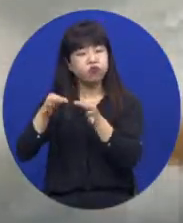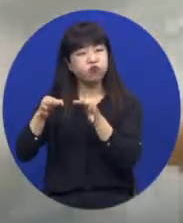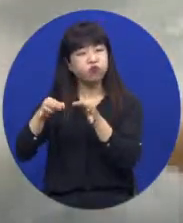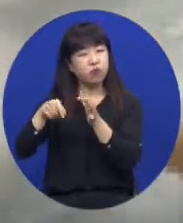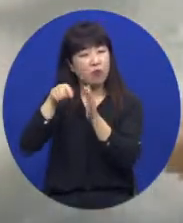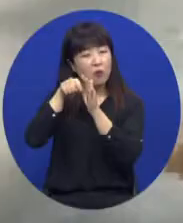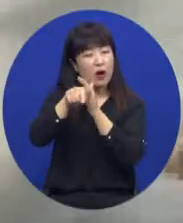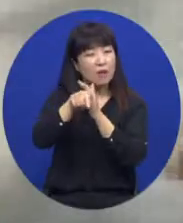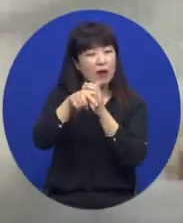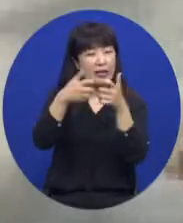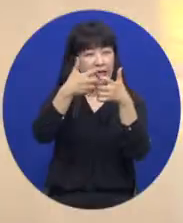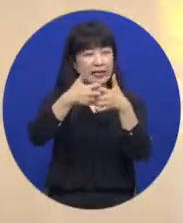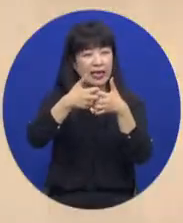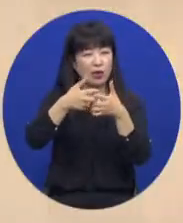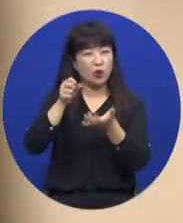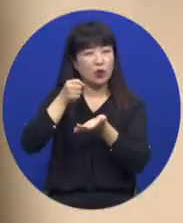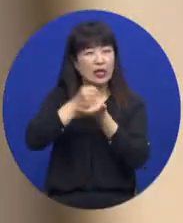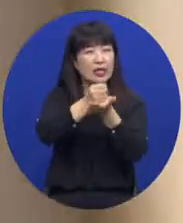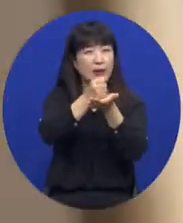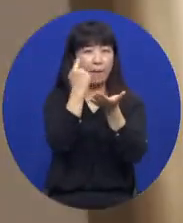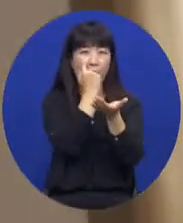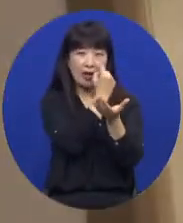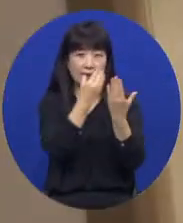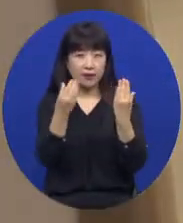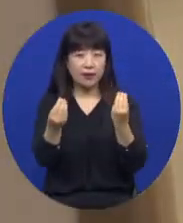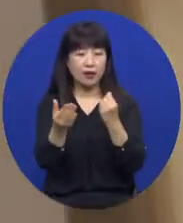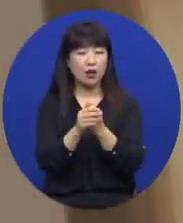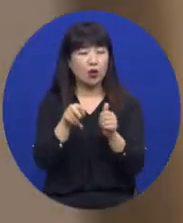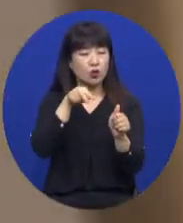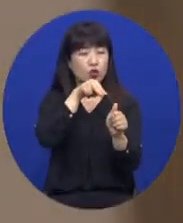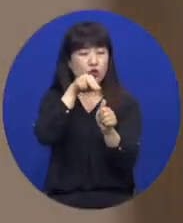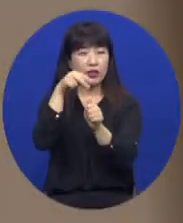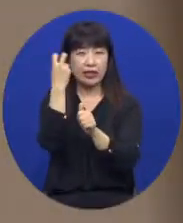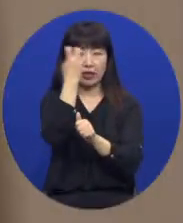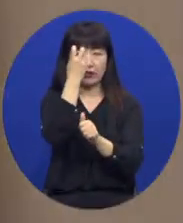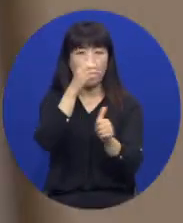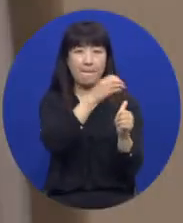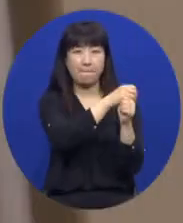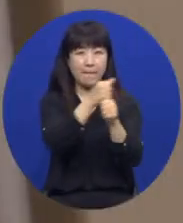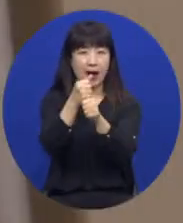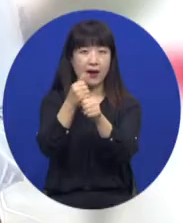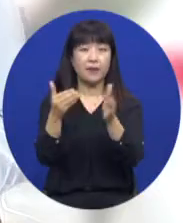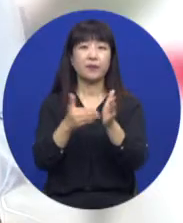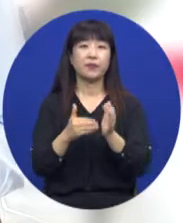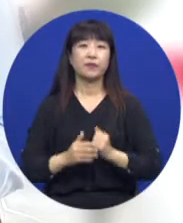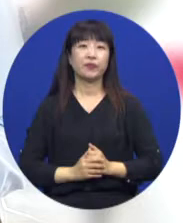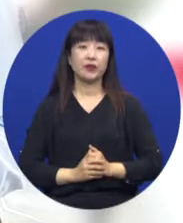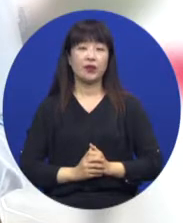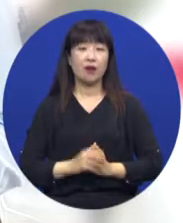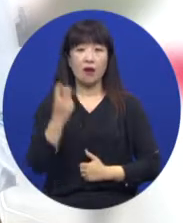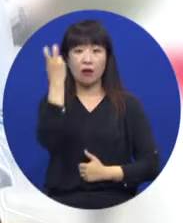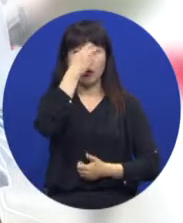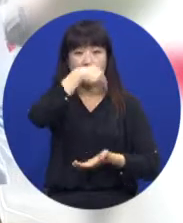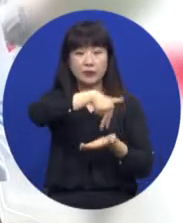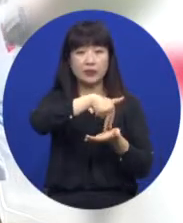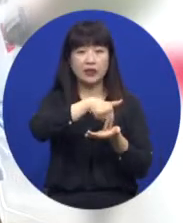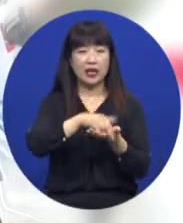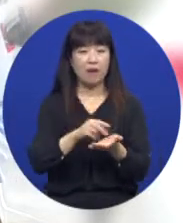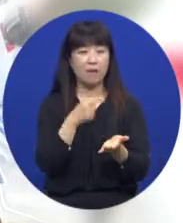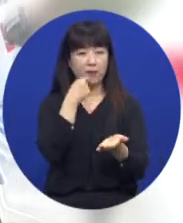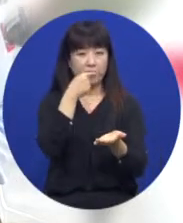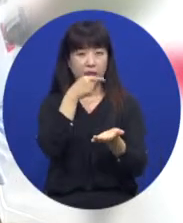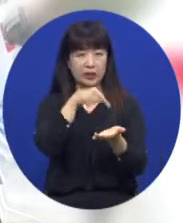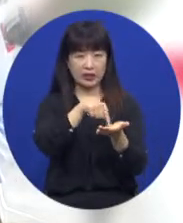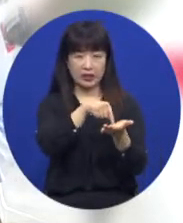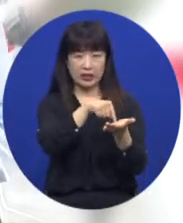atm 으로 돈을 입금한 것으로 확인되었는데 추적 중이던 경찰에 붙잡혔습니다 경찰은 피해자의 범행 이후